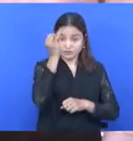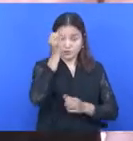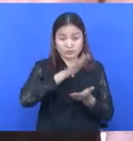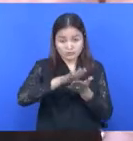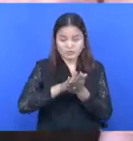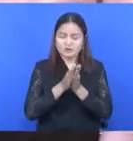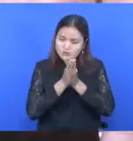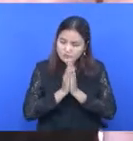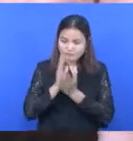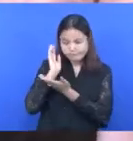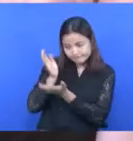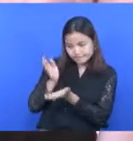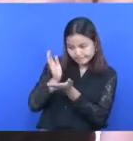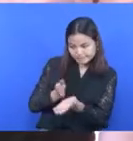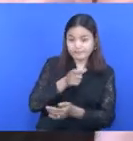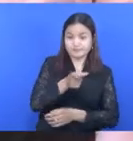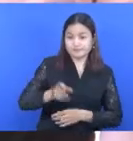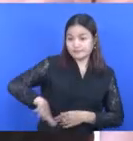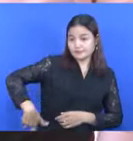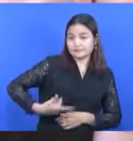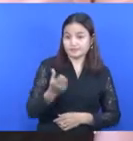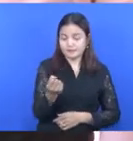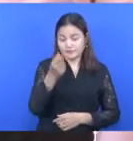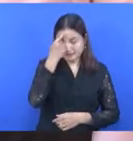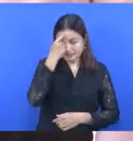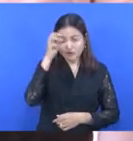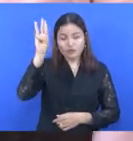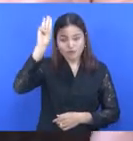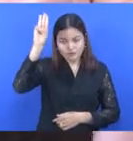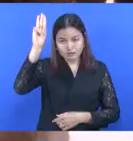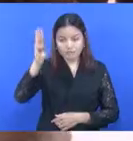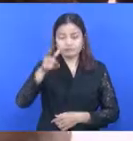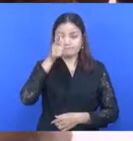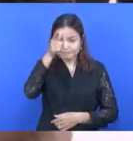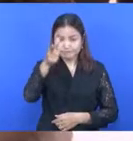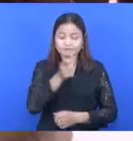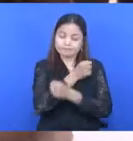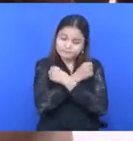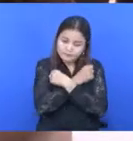ម្រើប្រជាពលរដ្ឋឲ្យបានពេញដៃពេញជើងប្រកបដោយឆន្ទៈមុមុតស្រឡាញ់ប្រជាពលរដ្ឋ